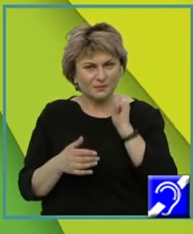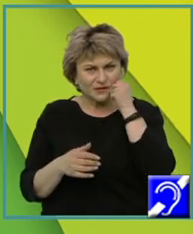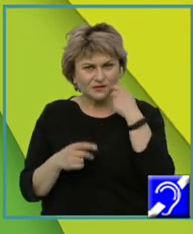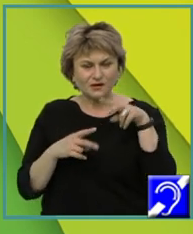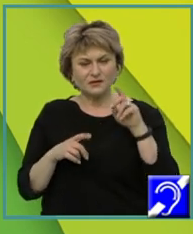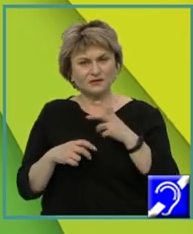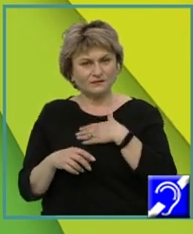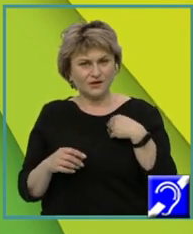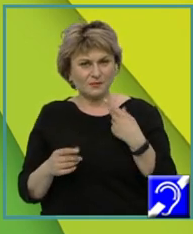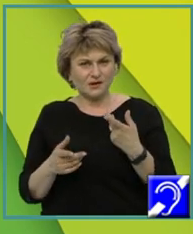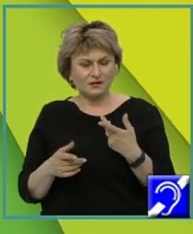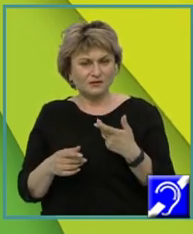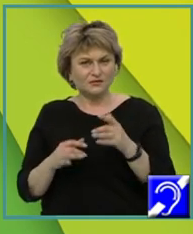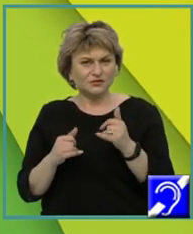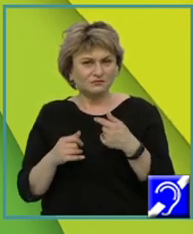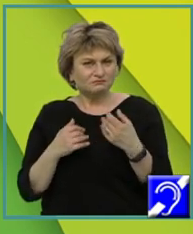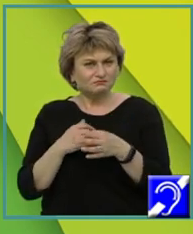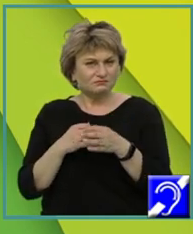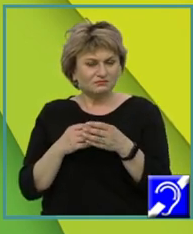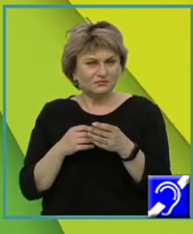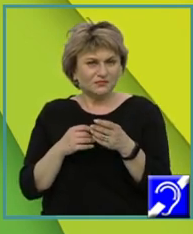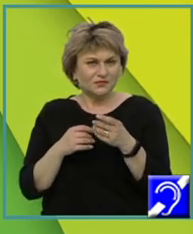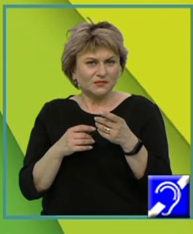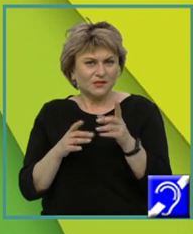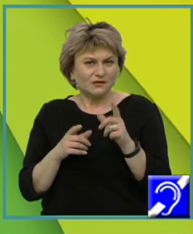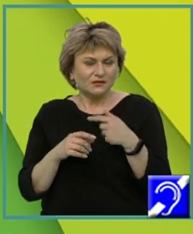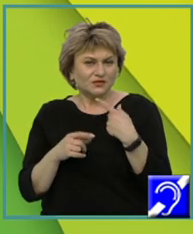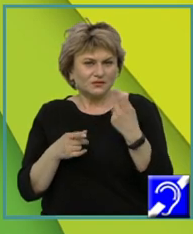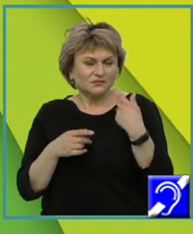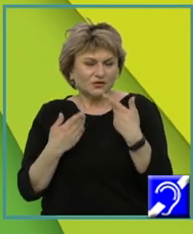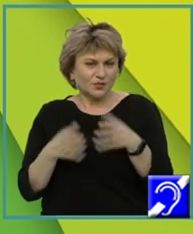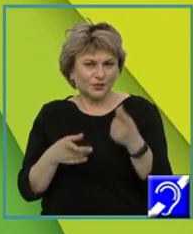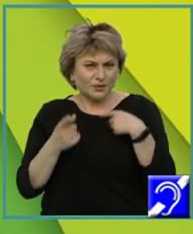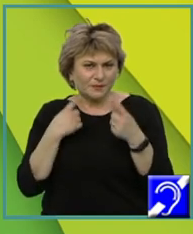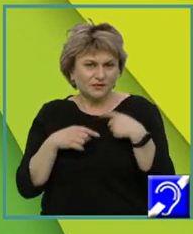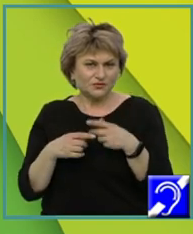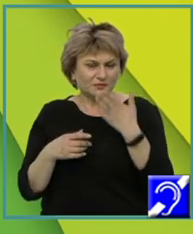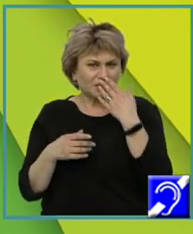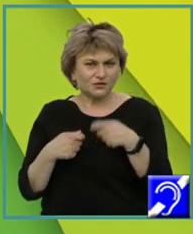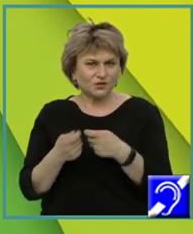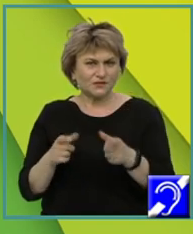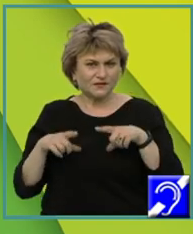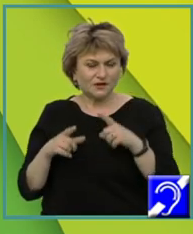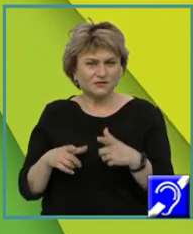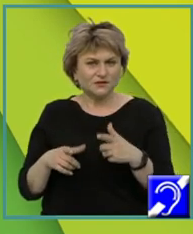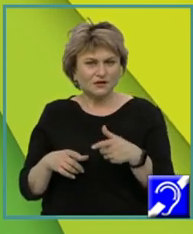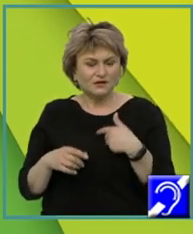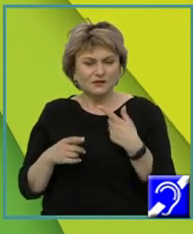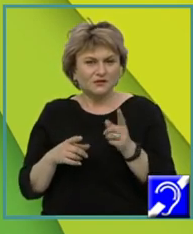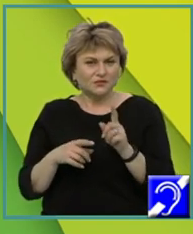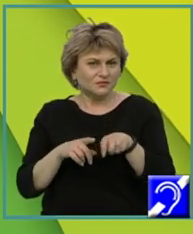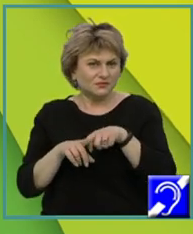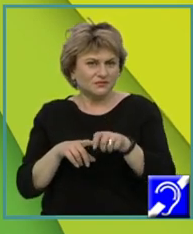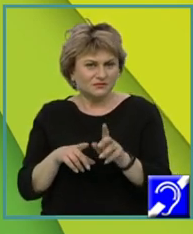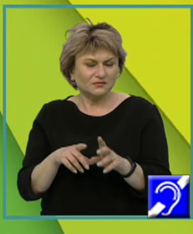de vreme sucit în el însuși ca o foaie foaie veșted sa pornit un plâns viitor de parcă toată viața lui să se revărsa lichidă